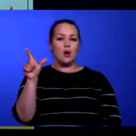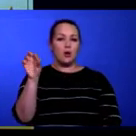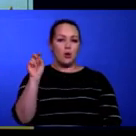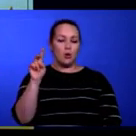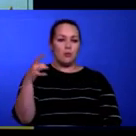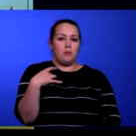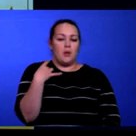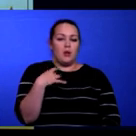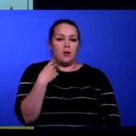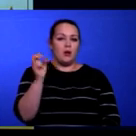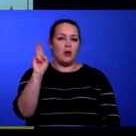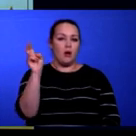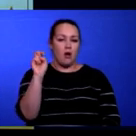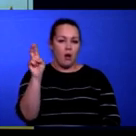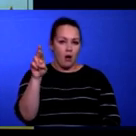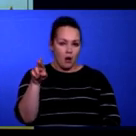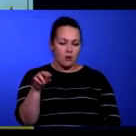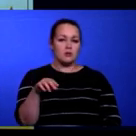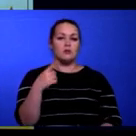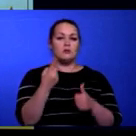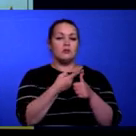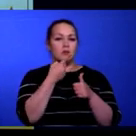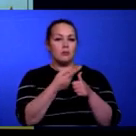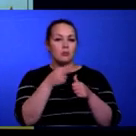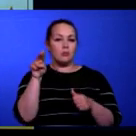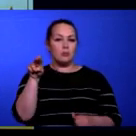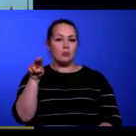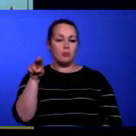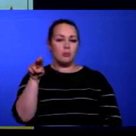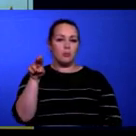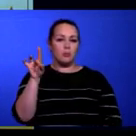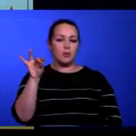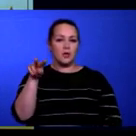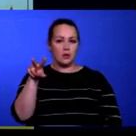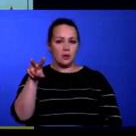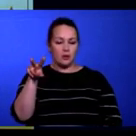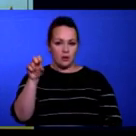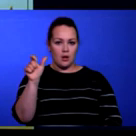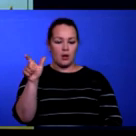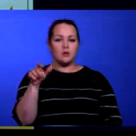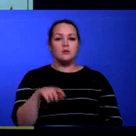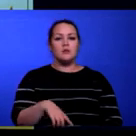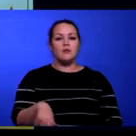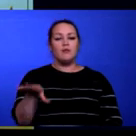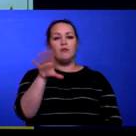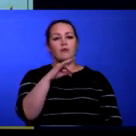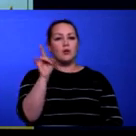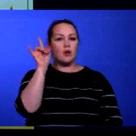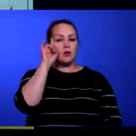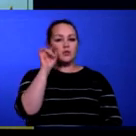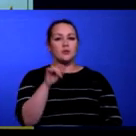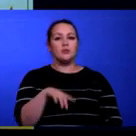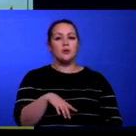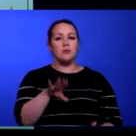какая имя прилагательное молодцы ребята вы все ошибки безграмотных пиратов